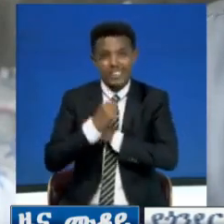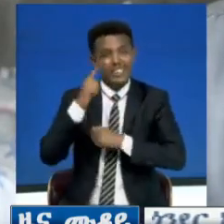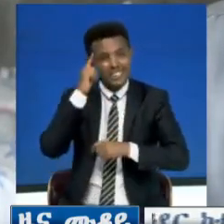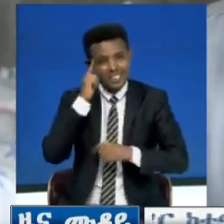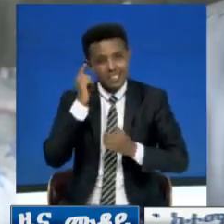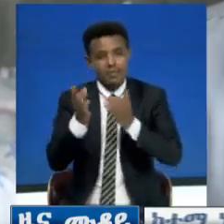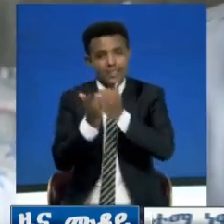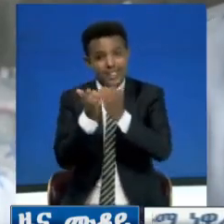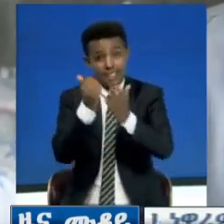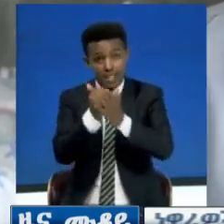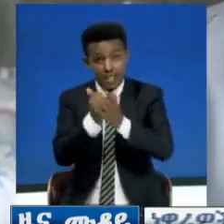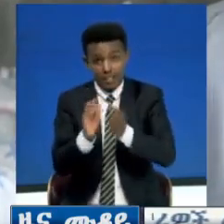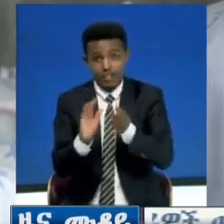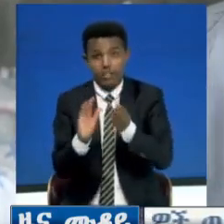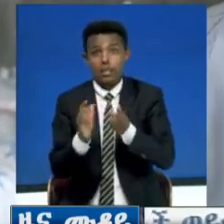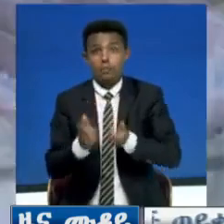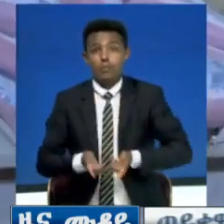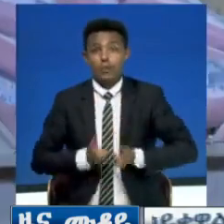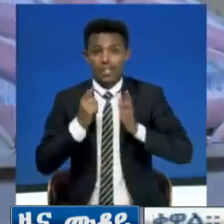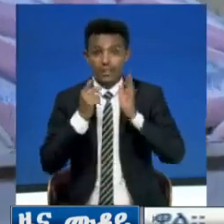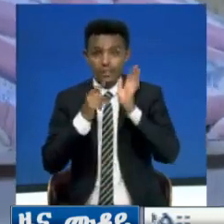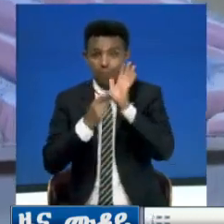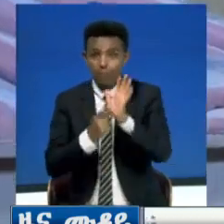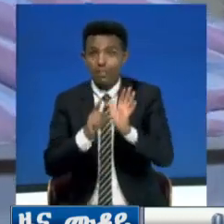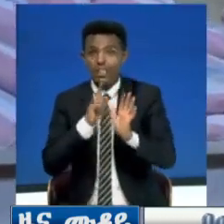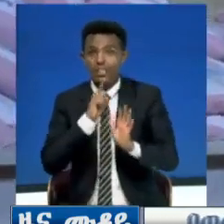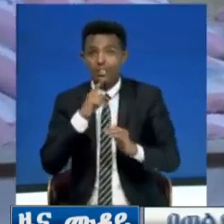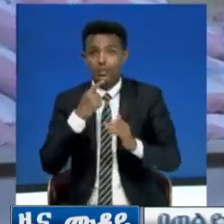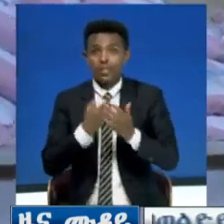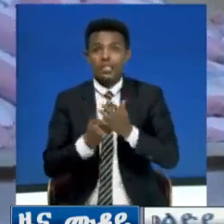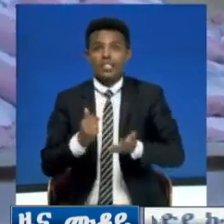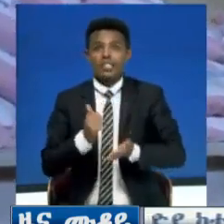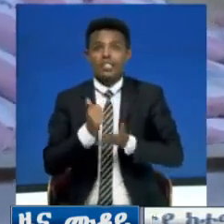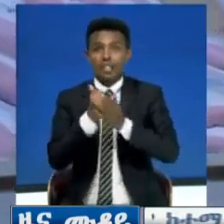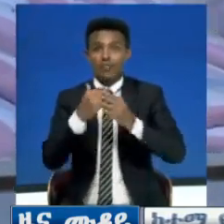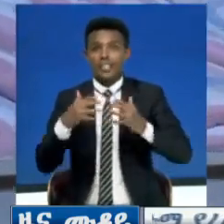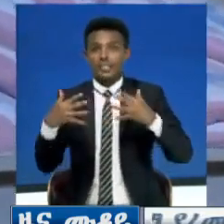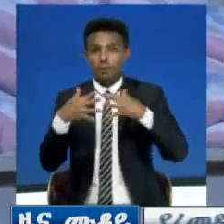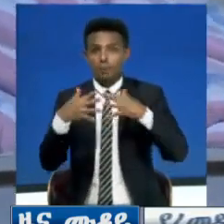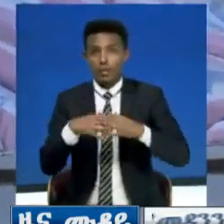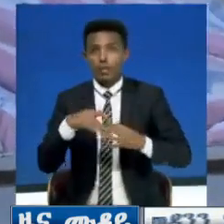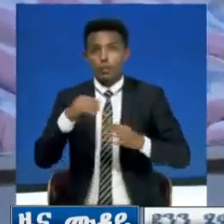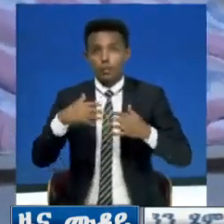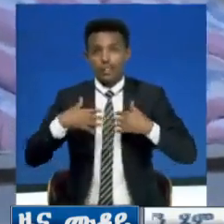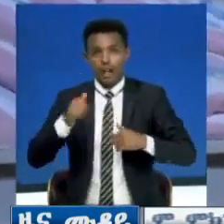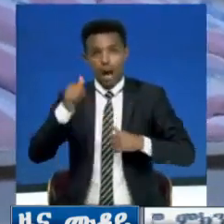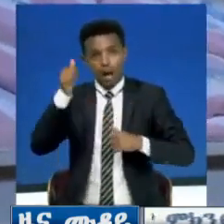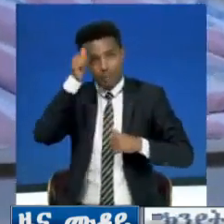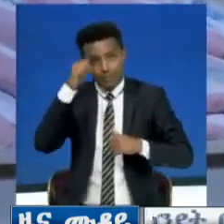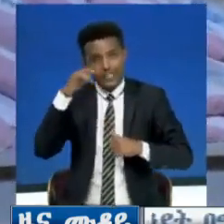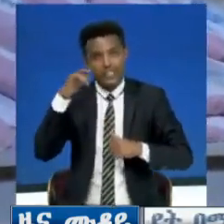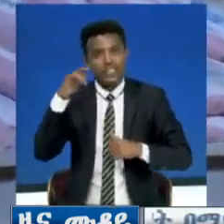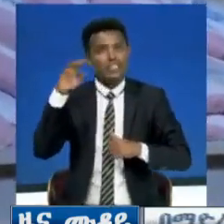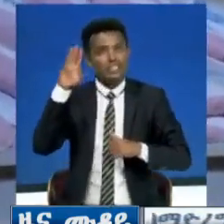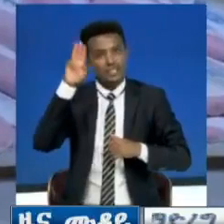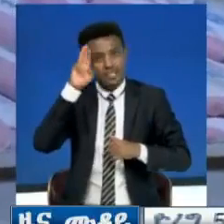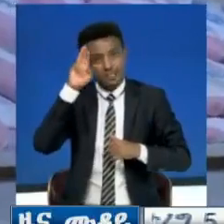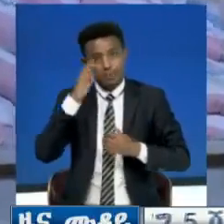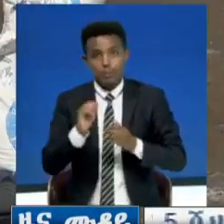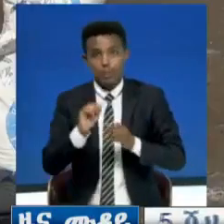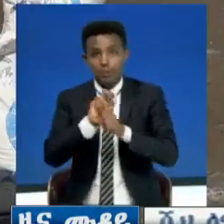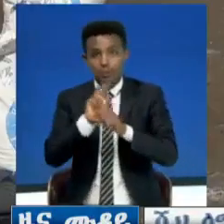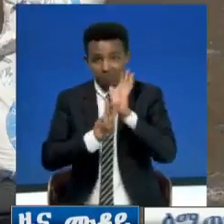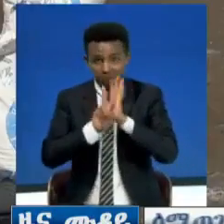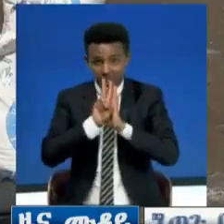እየተጋገዝ መኖራችንን የሚያመለክት ነገር ነው። ሌላው የድጋፍ አስተባባሪ ወጣት አብድረህማን ሲራጅ በኮሮና ቫይረስ ስርጭት ምክንያት ድጋፉ ከባለፉት